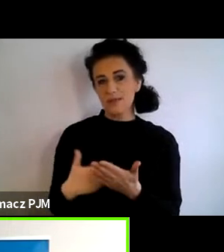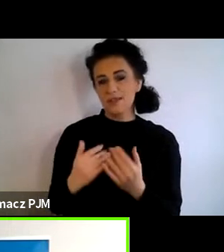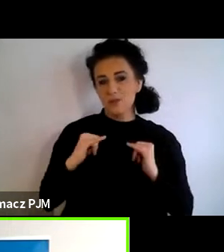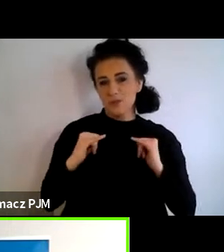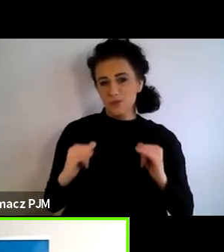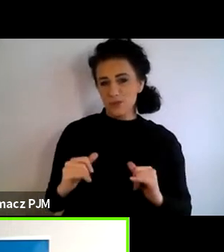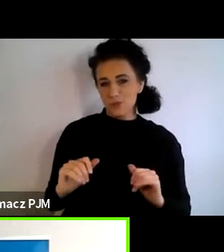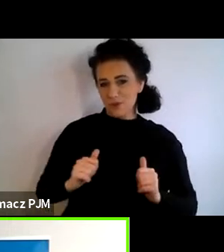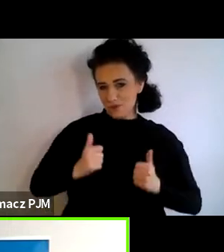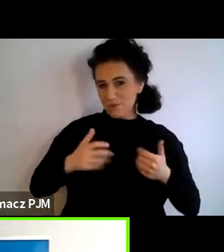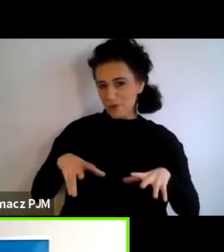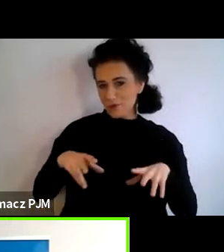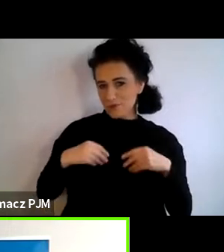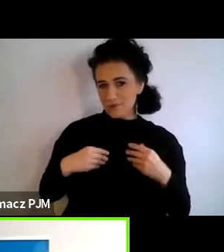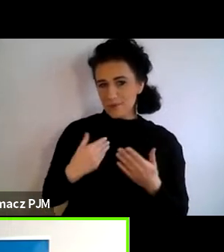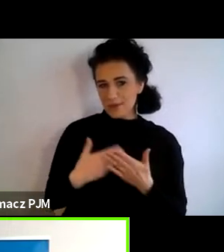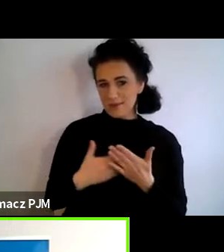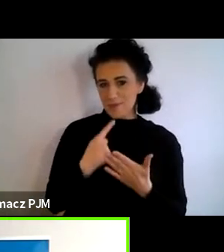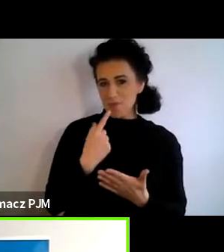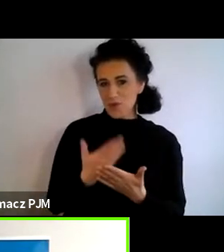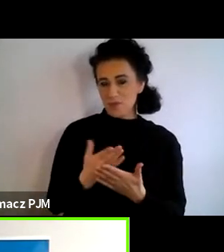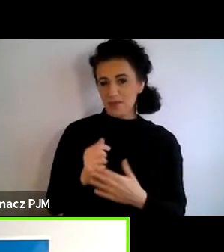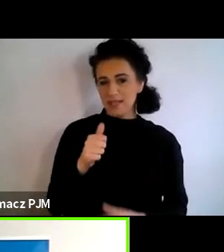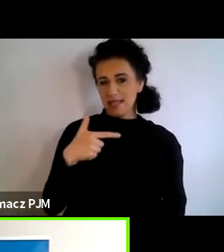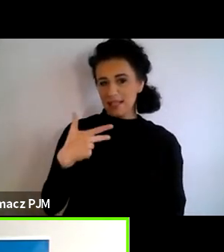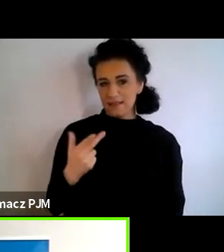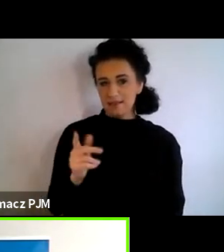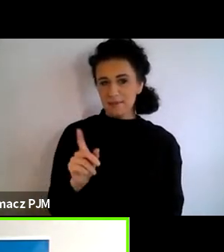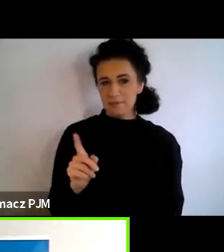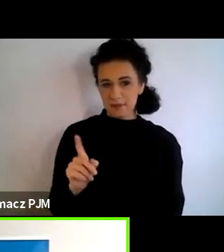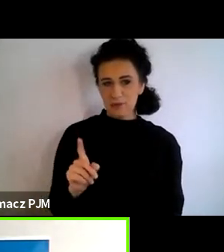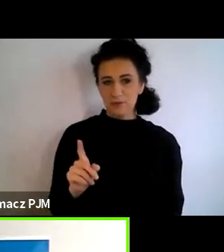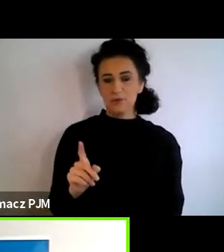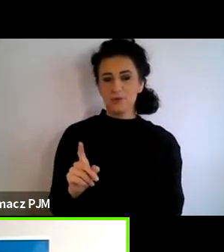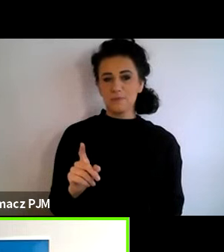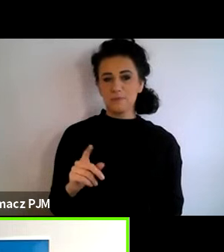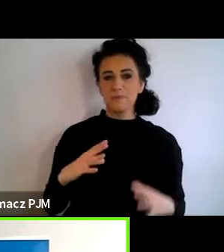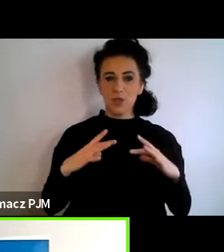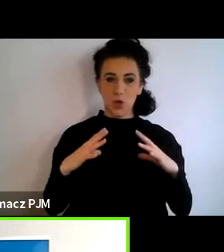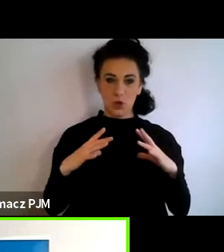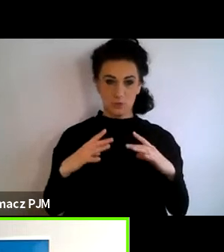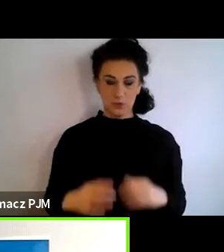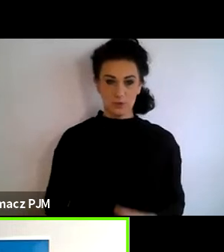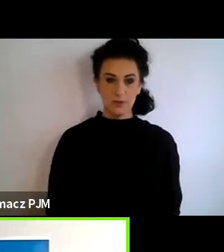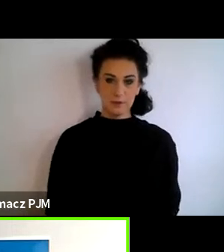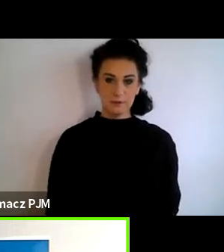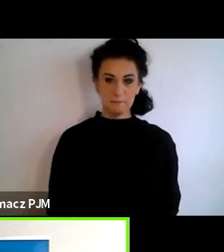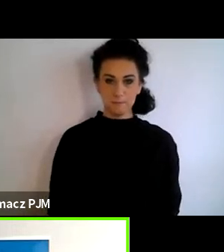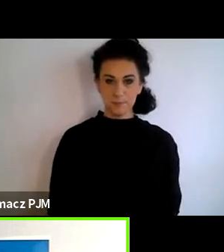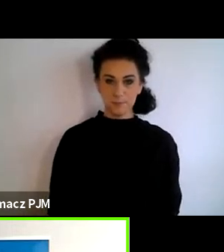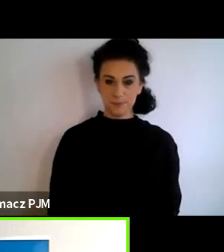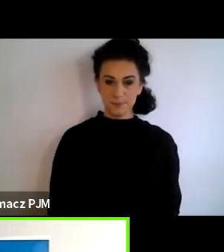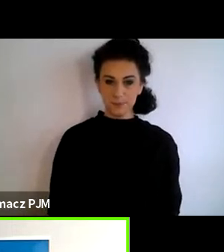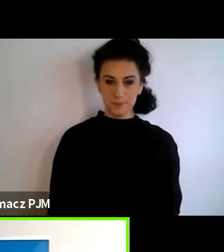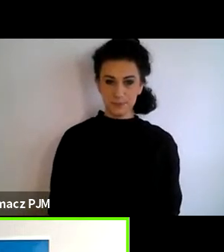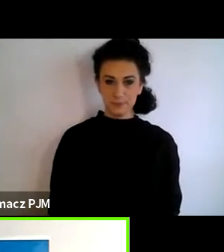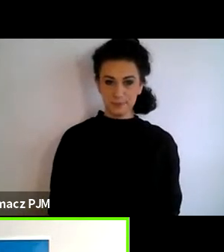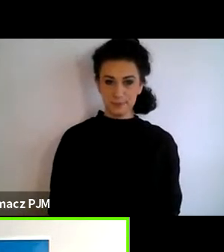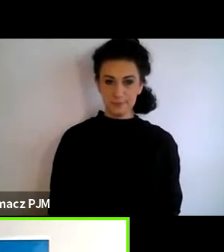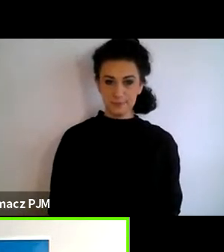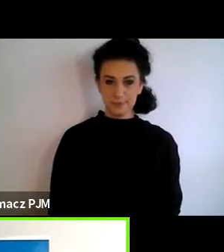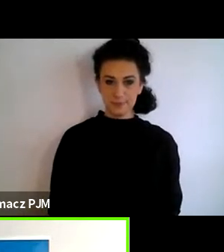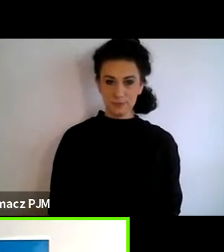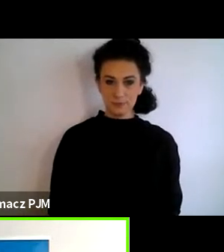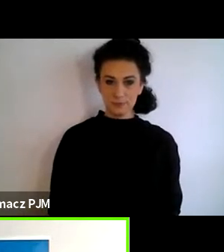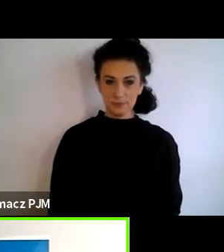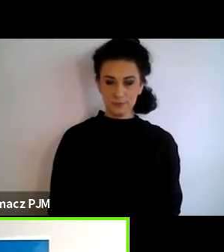to proponujemy teraz kilka minut odpoczynku. I w związku